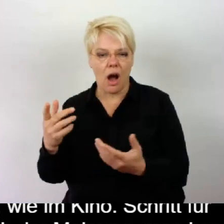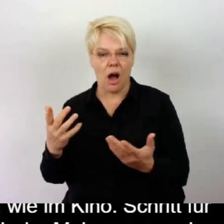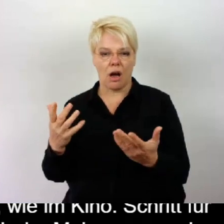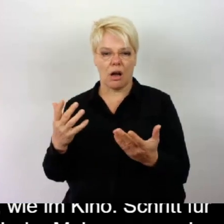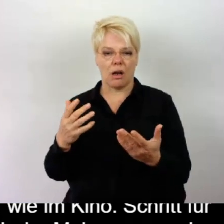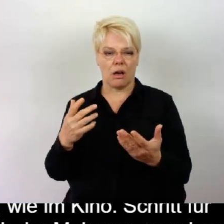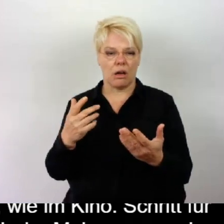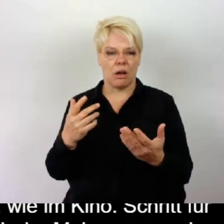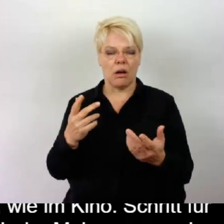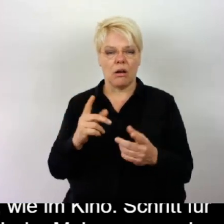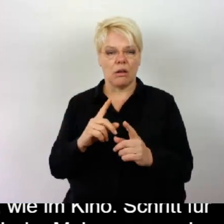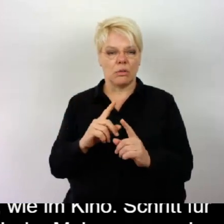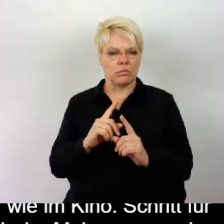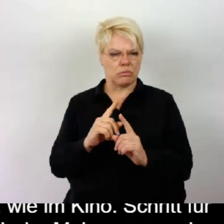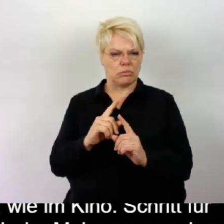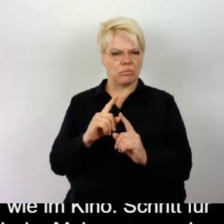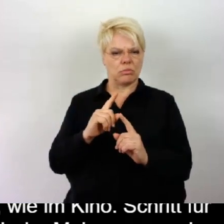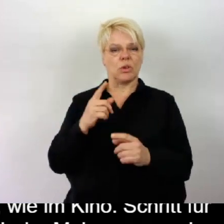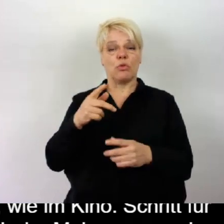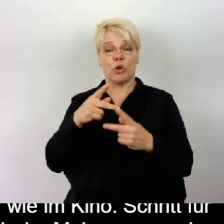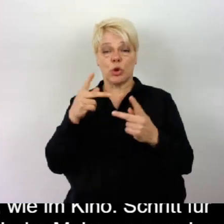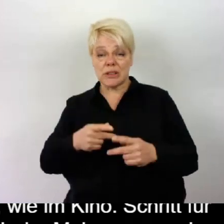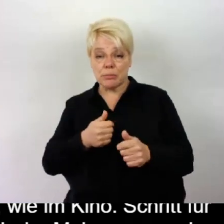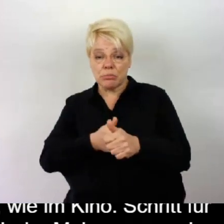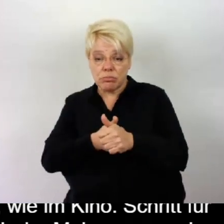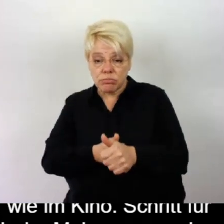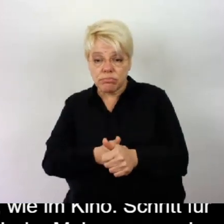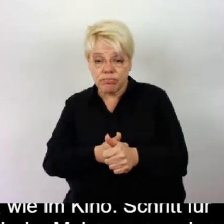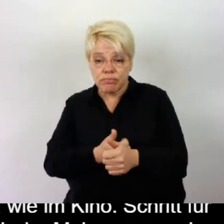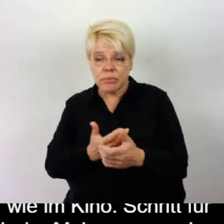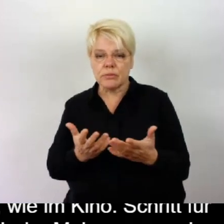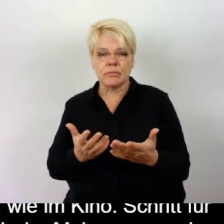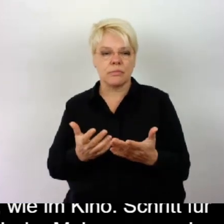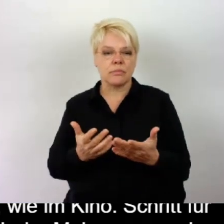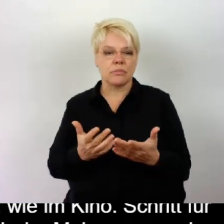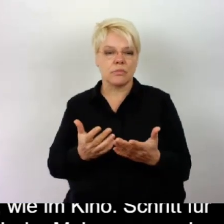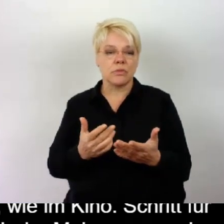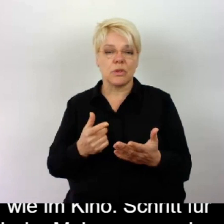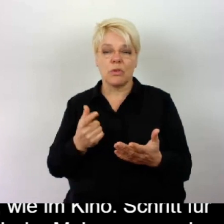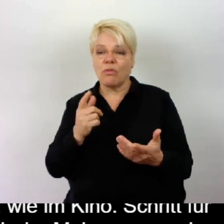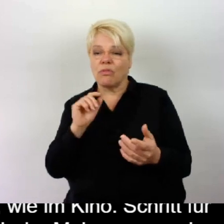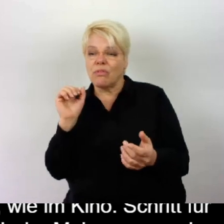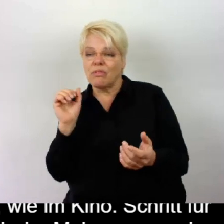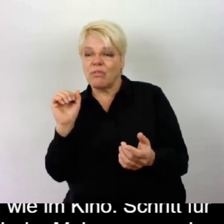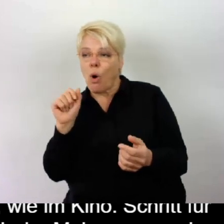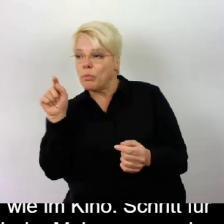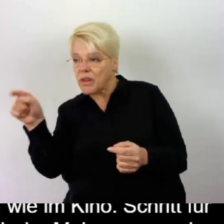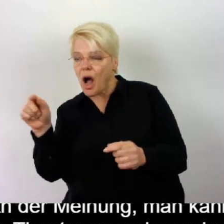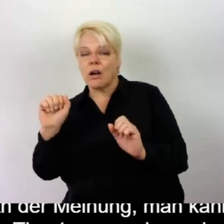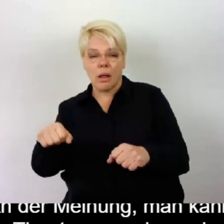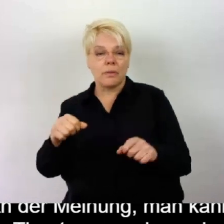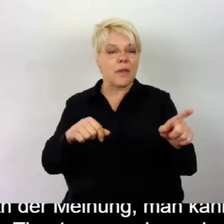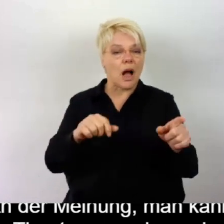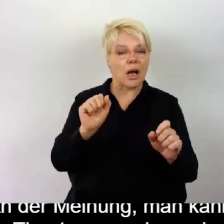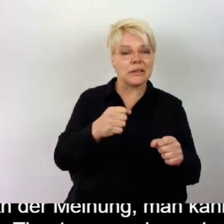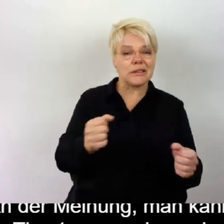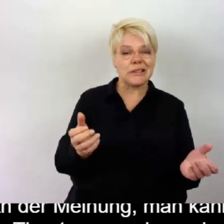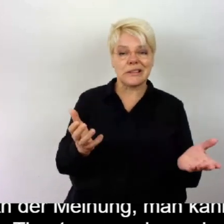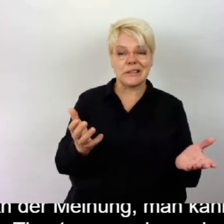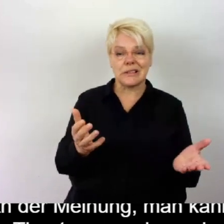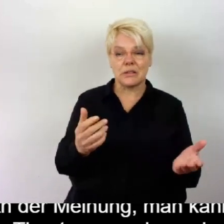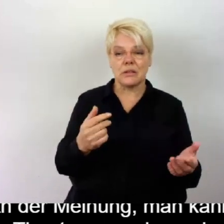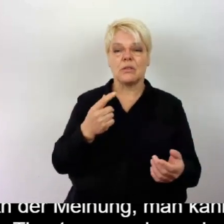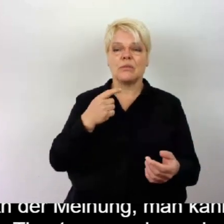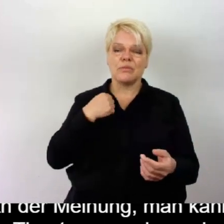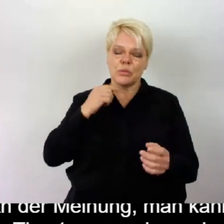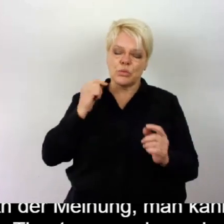umsetzen kann. Aber die Perspektive, die ist auf jeden Fall jetzt da. Und das, glaube ich, ist auch das, was dem entspricht. Aber wie gesagt, immer, ich will es